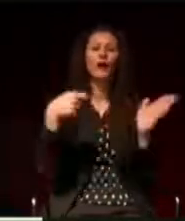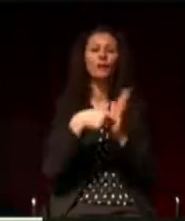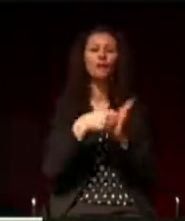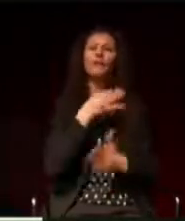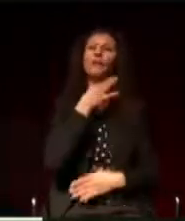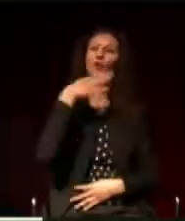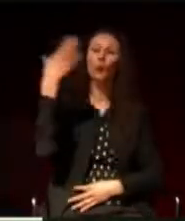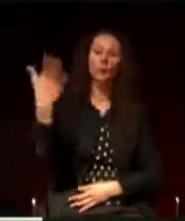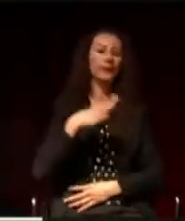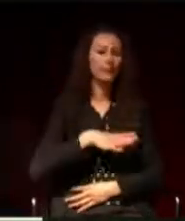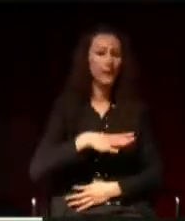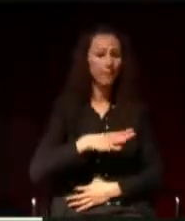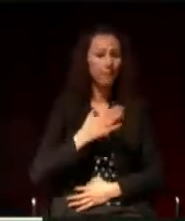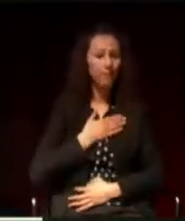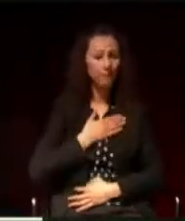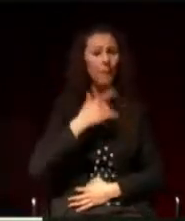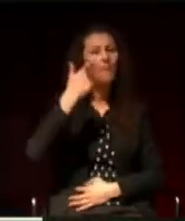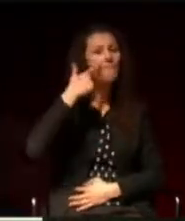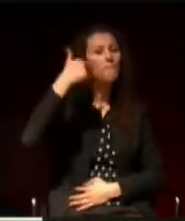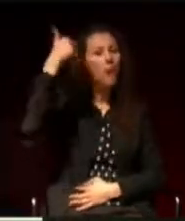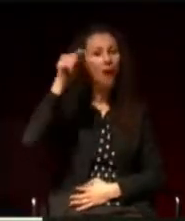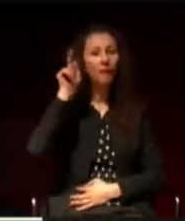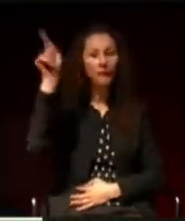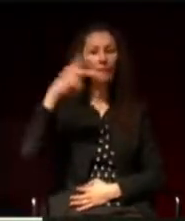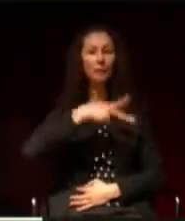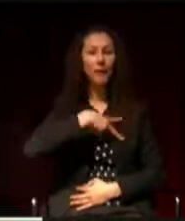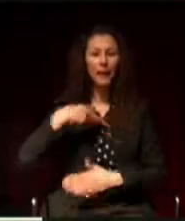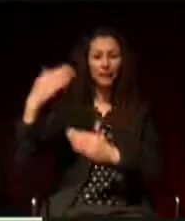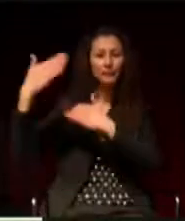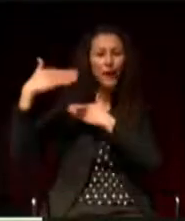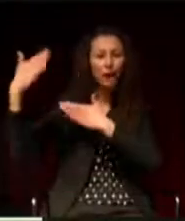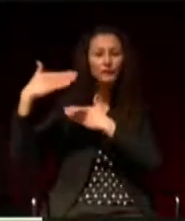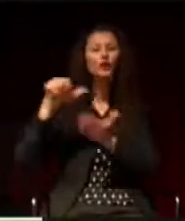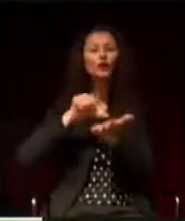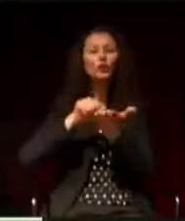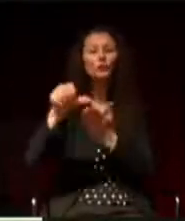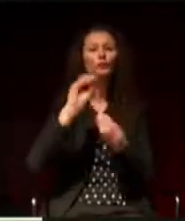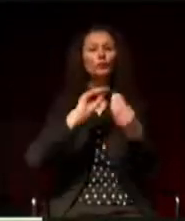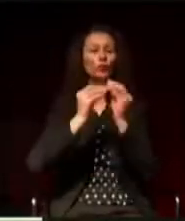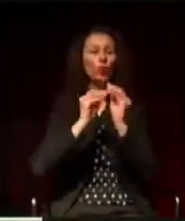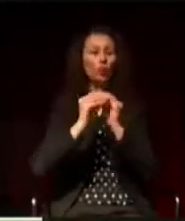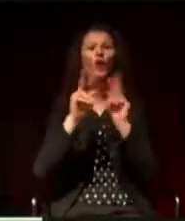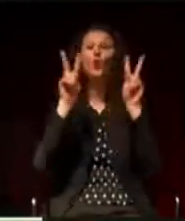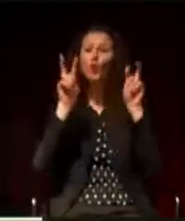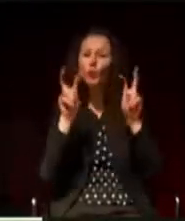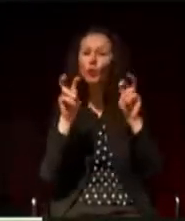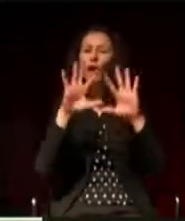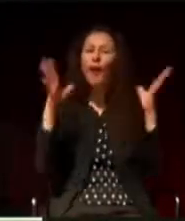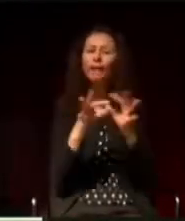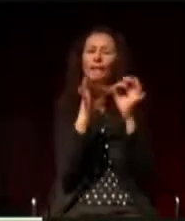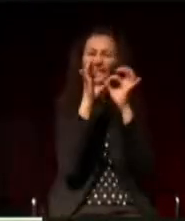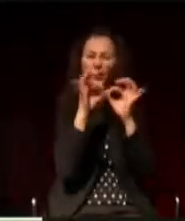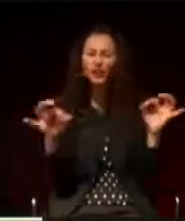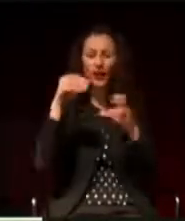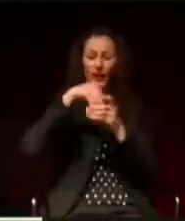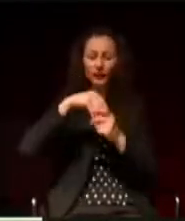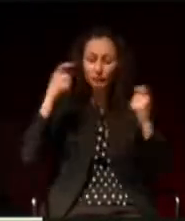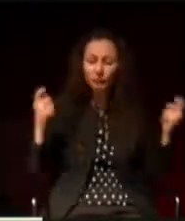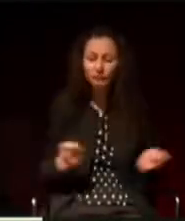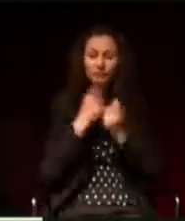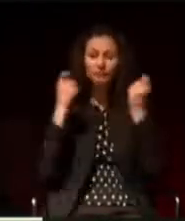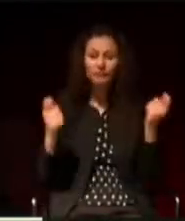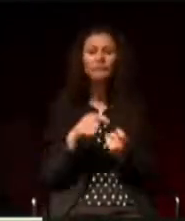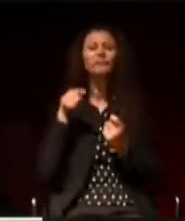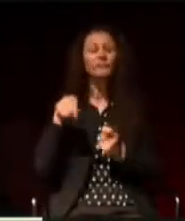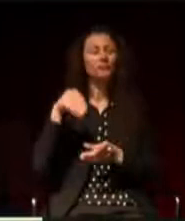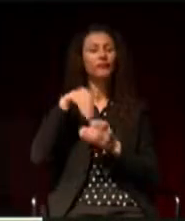teşekkür etmek isterim. Bakanlık ile belediyemiz arasında tüm sorunları, konuları en ince ayrıntısına kadar çalışarak belli